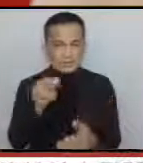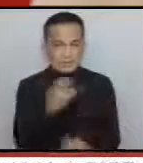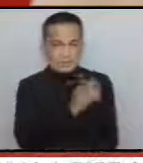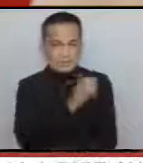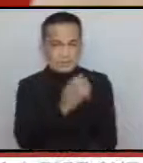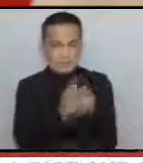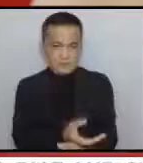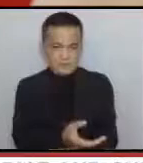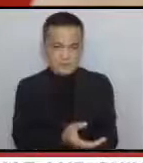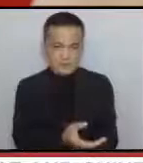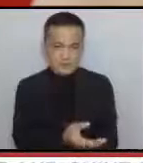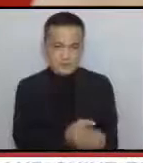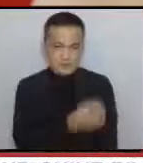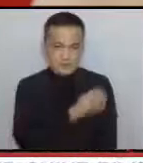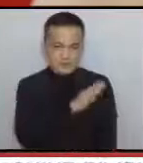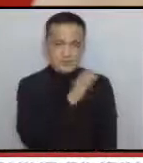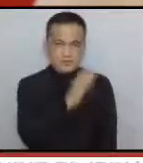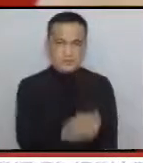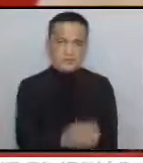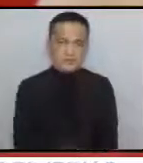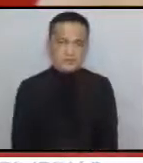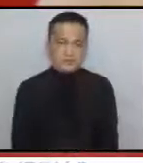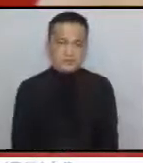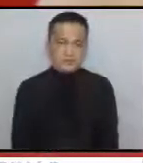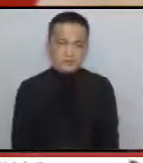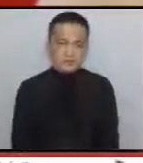maging matapang tayo dahil